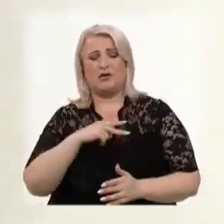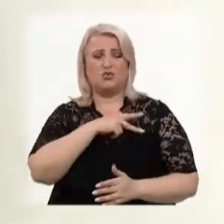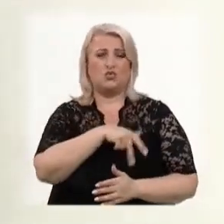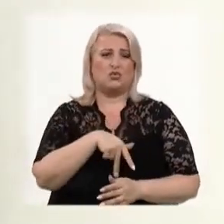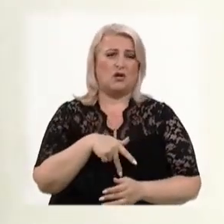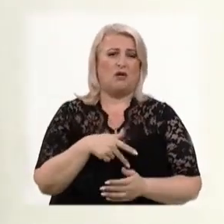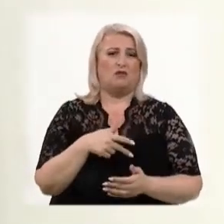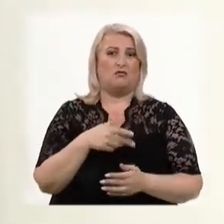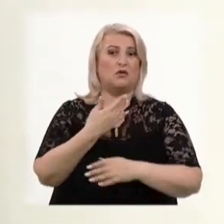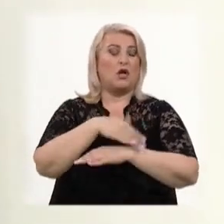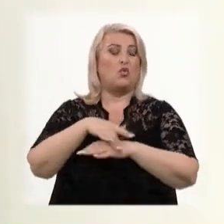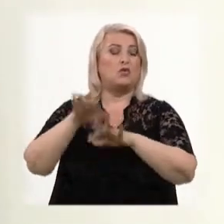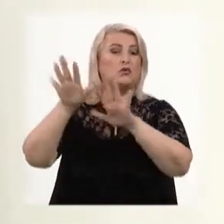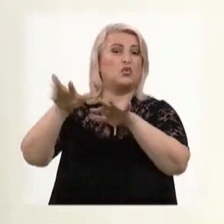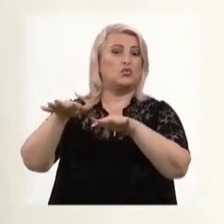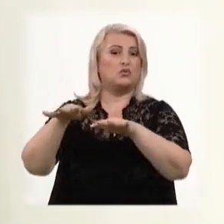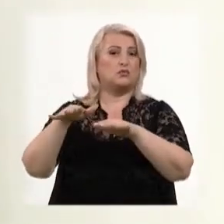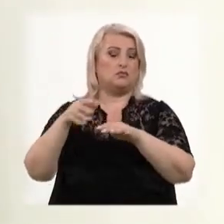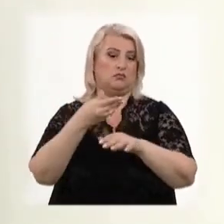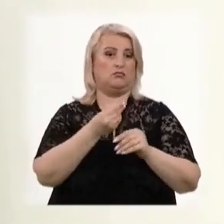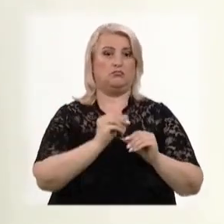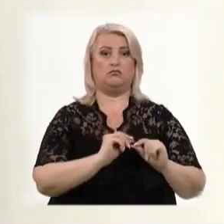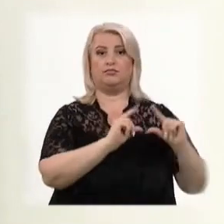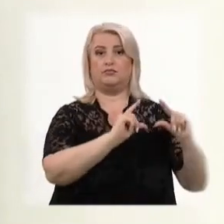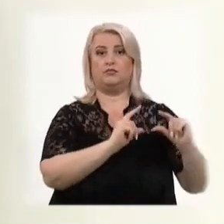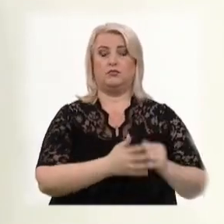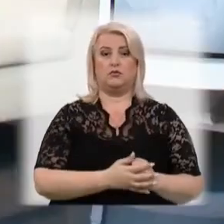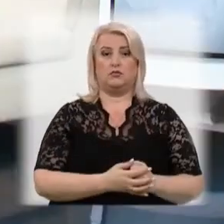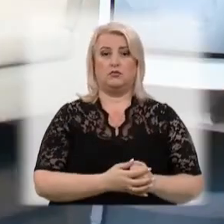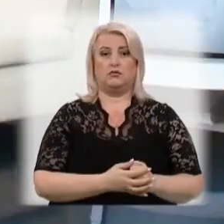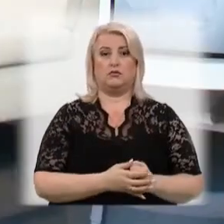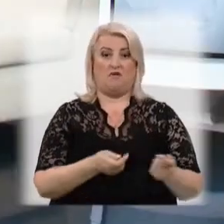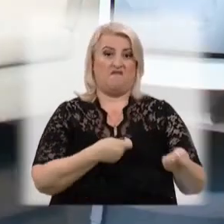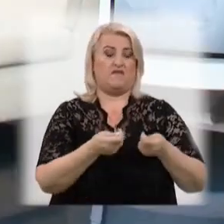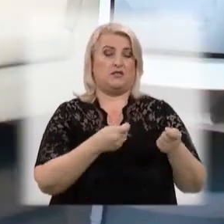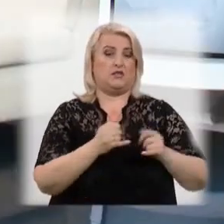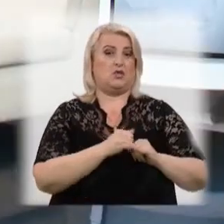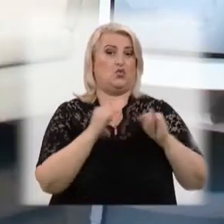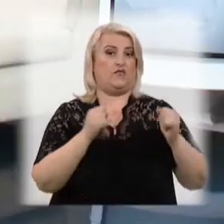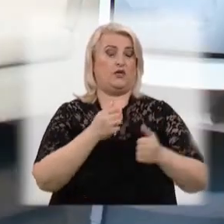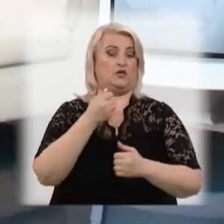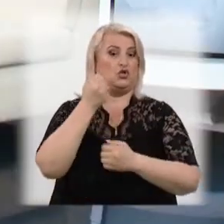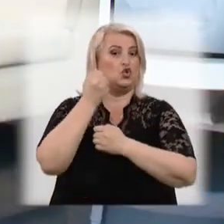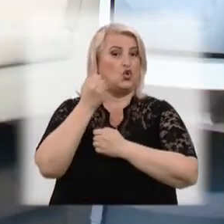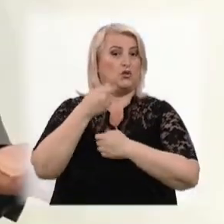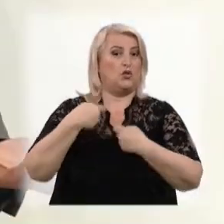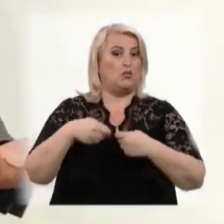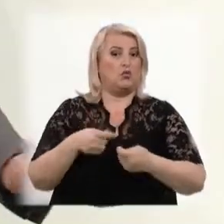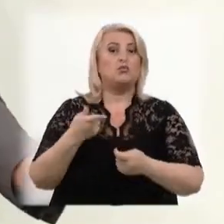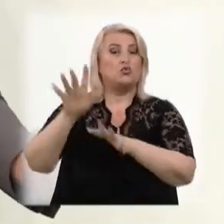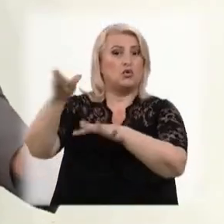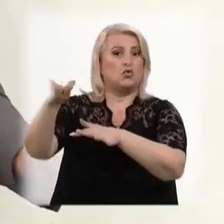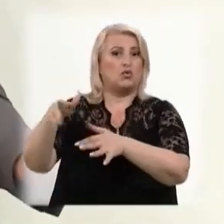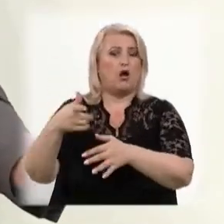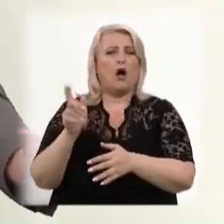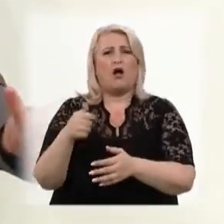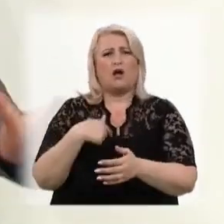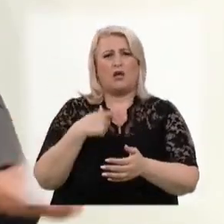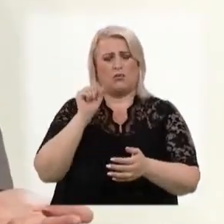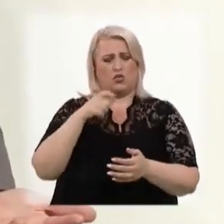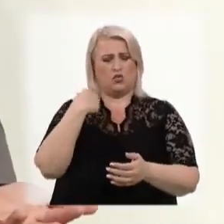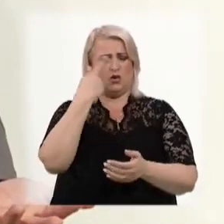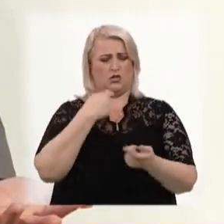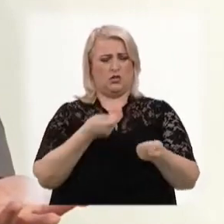afară plouă publicitate mai scump și averile în magazin este cel mai mic pentru că plouă și cum eu controlez